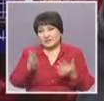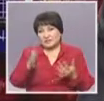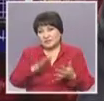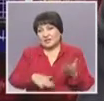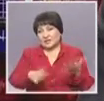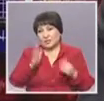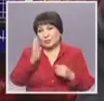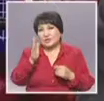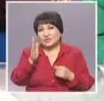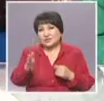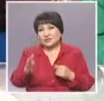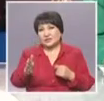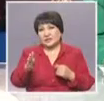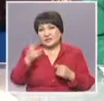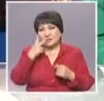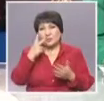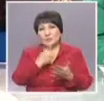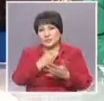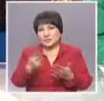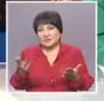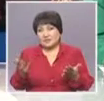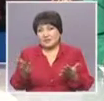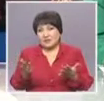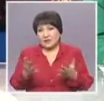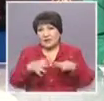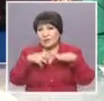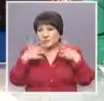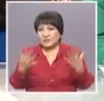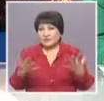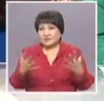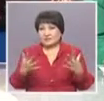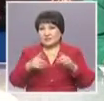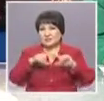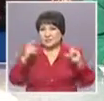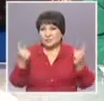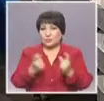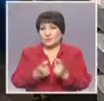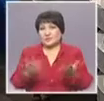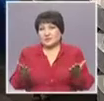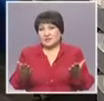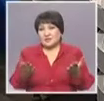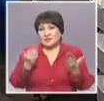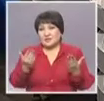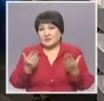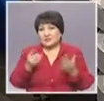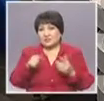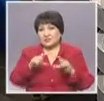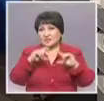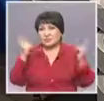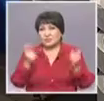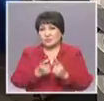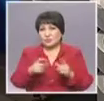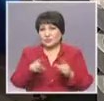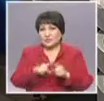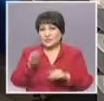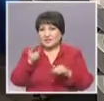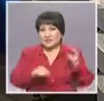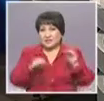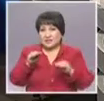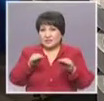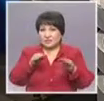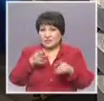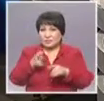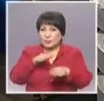жаңағы болашақта көреміз. Үлкен стадион енді қазір осы стадионның өзін толтыру, халықтың